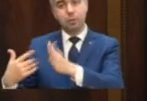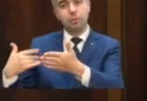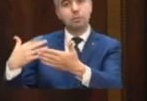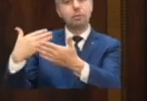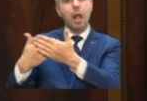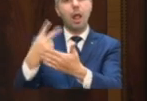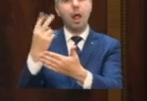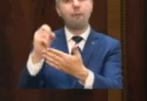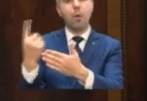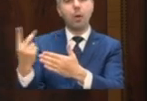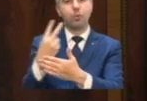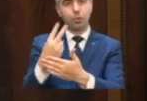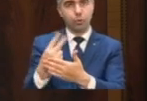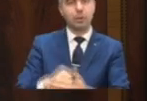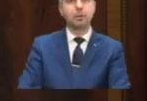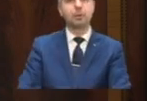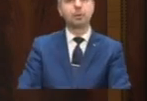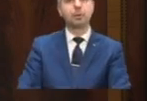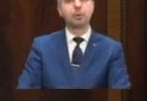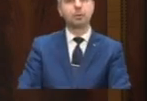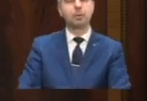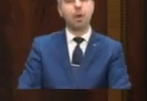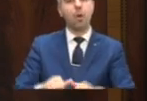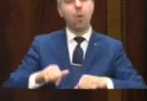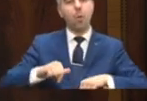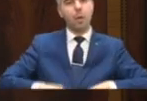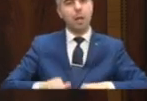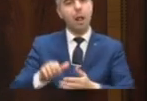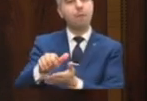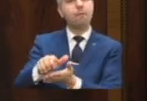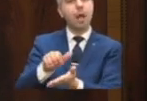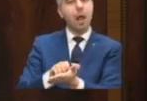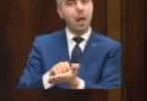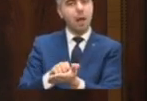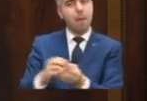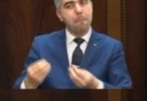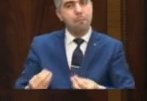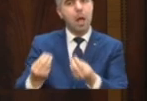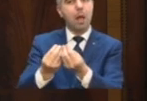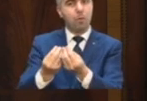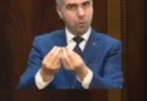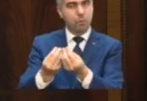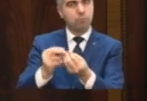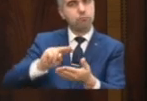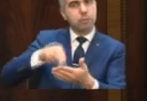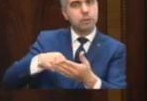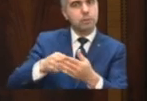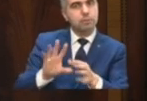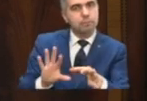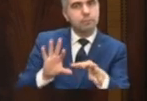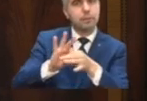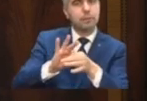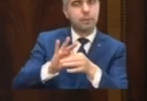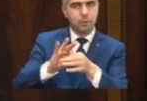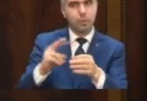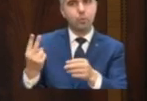2021 ملي بدينا مع وزارة الفلاحة كنديروا واحد المشروع يعني